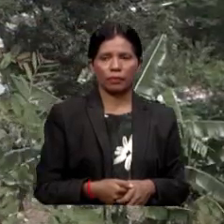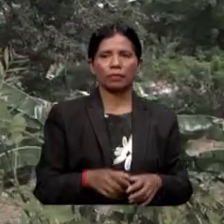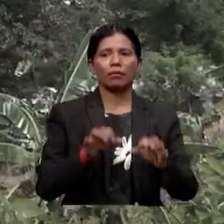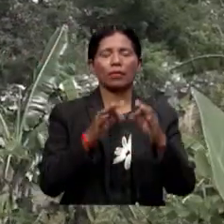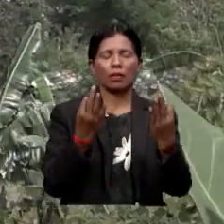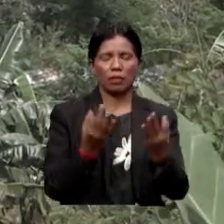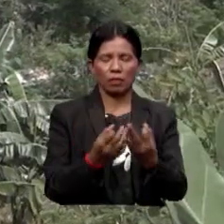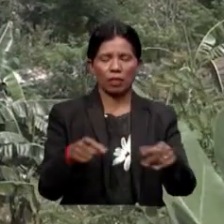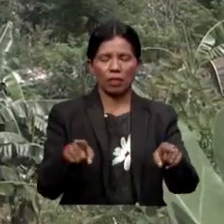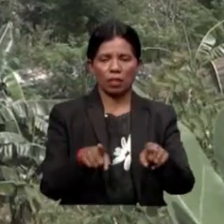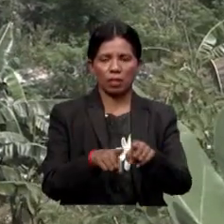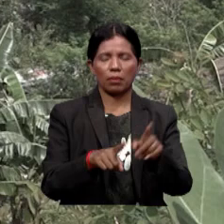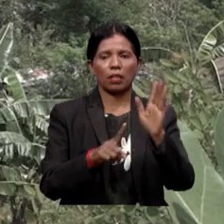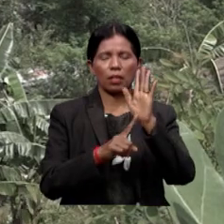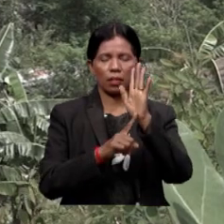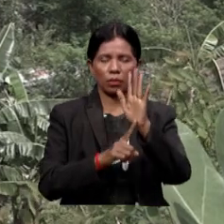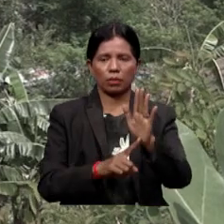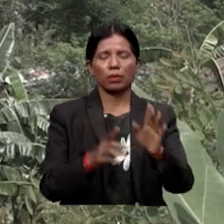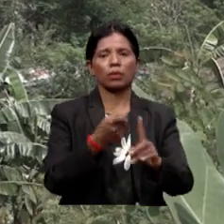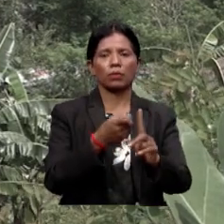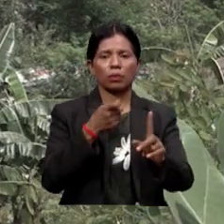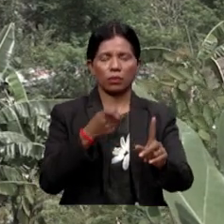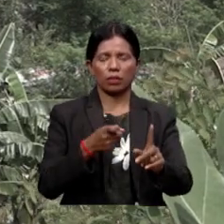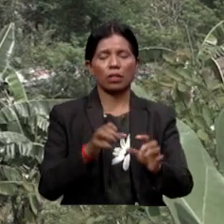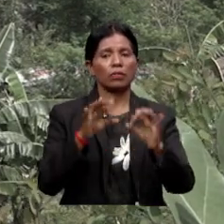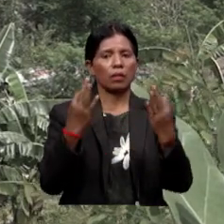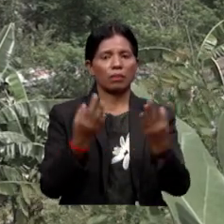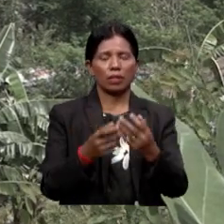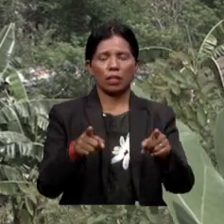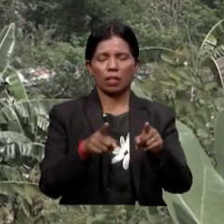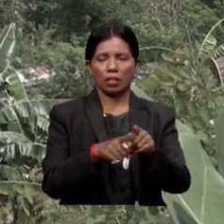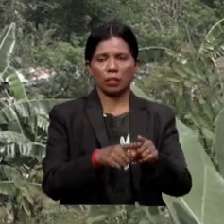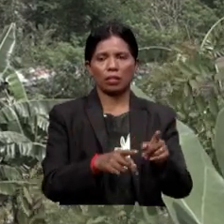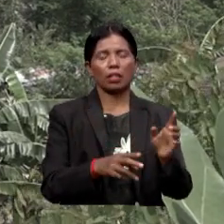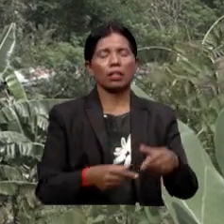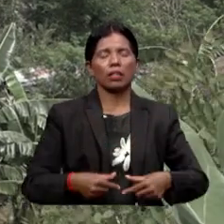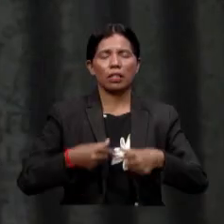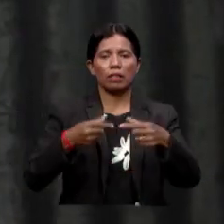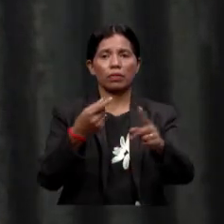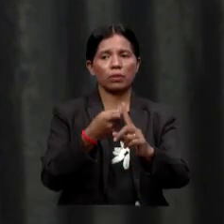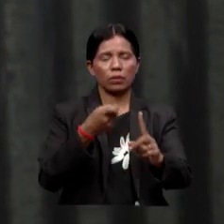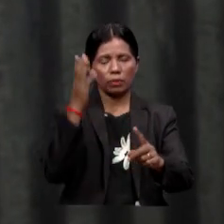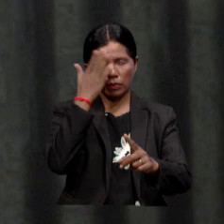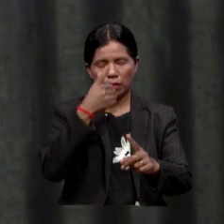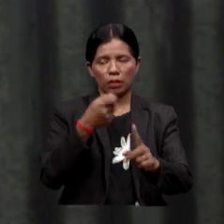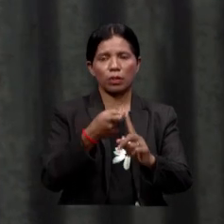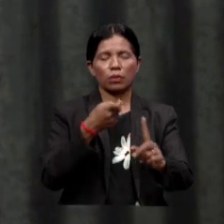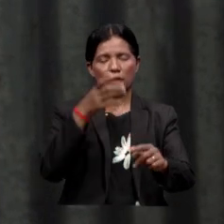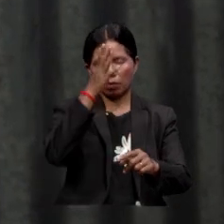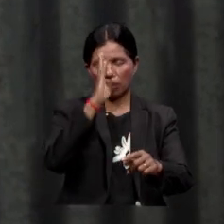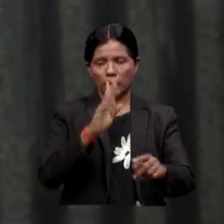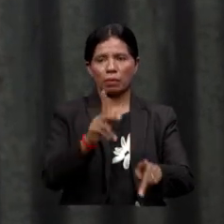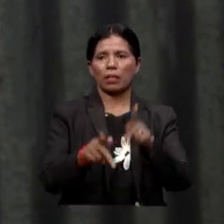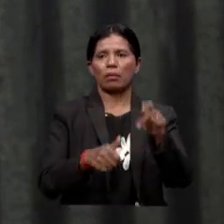Família nuda lalatak Santissima Trindade, família nuda presente mura kusinai maromak ba ema kreatura